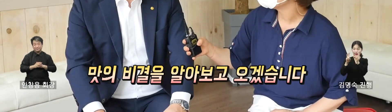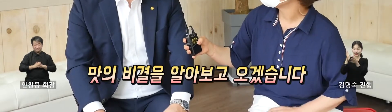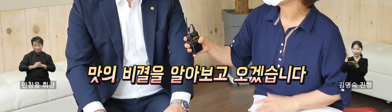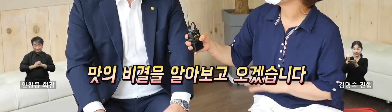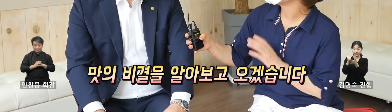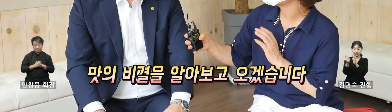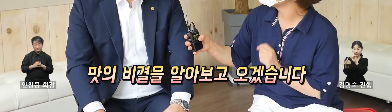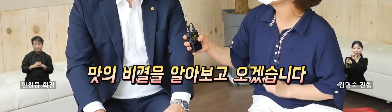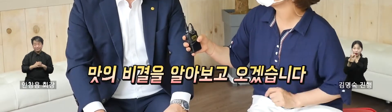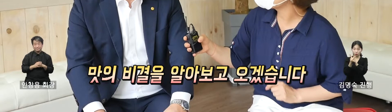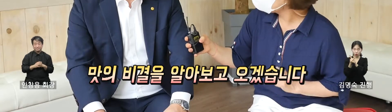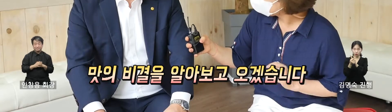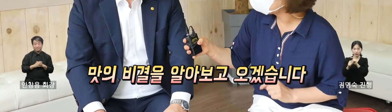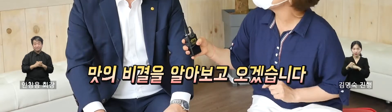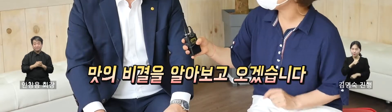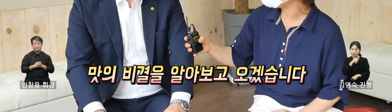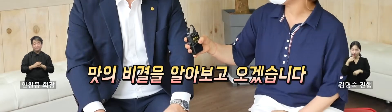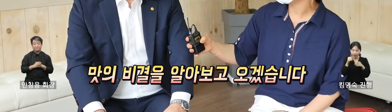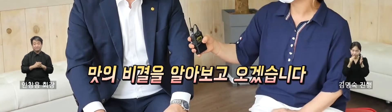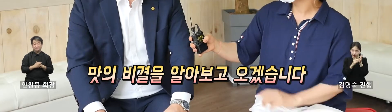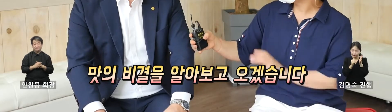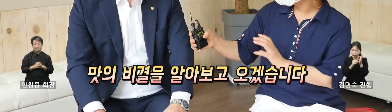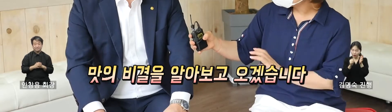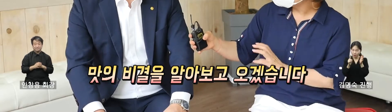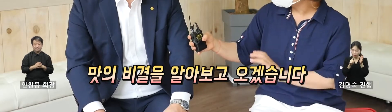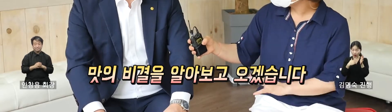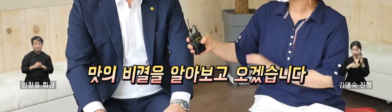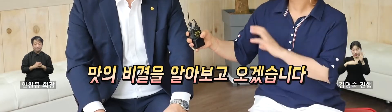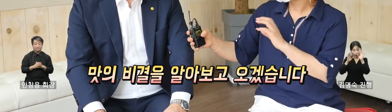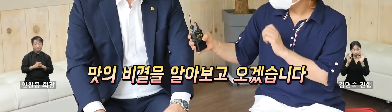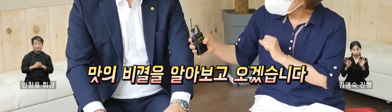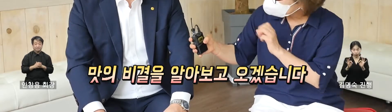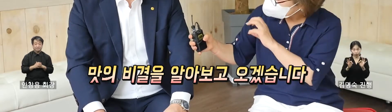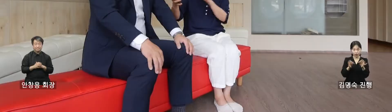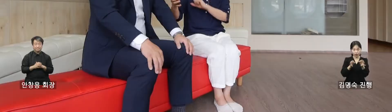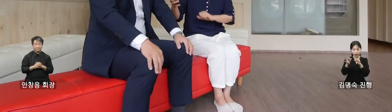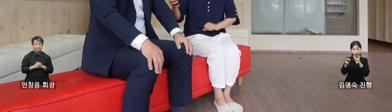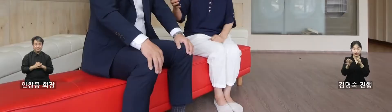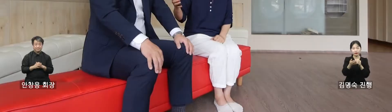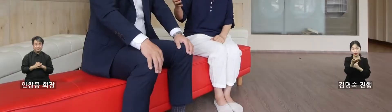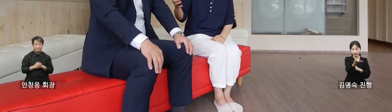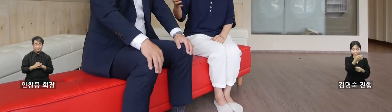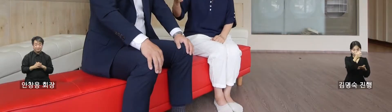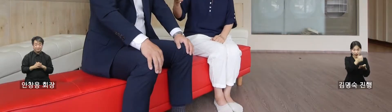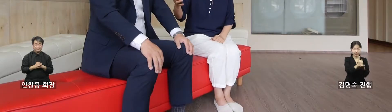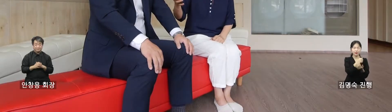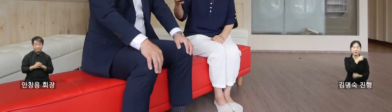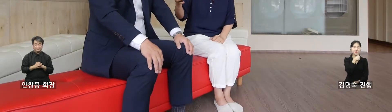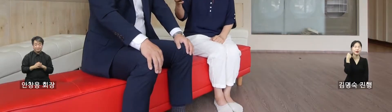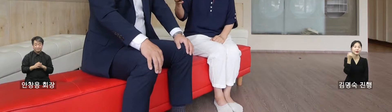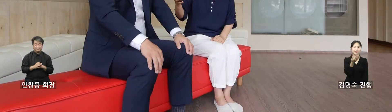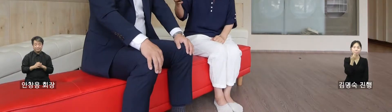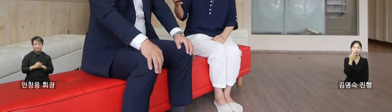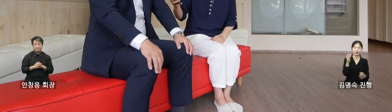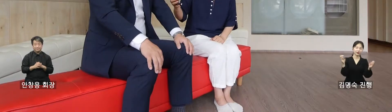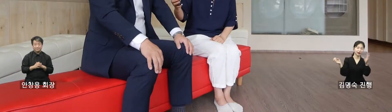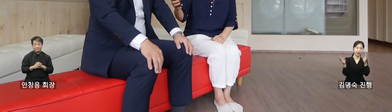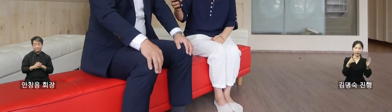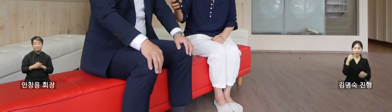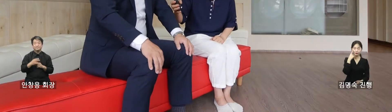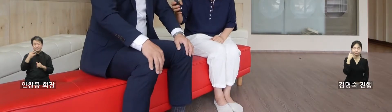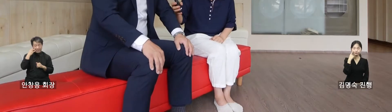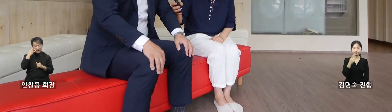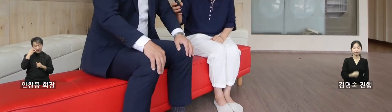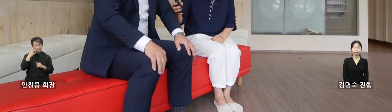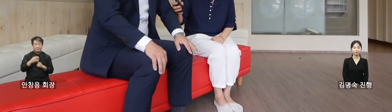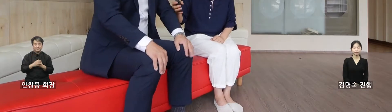만나뵙고 그 맛의 비교를 조금 알아온 다음에 네네. 우리 회장님과 맛있게 먹으면서 이야기를 나눠보도록 하겠습니다. 네,